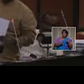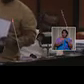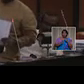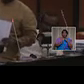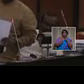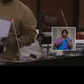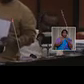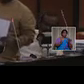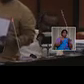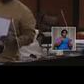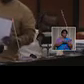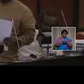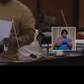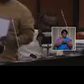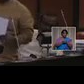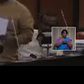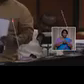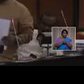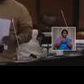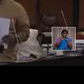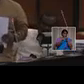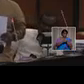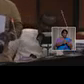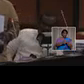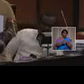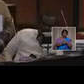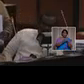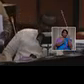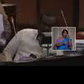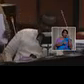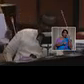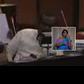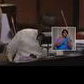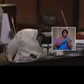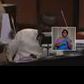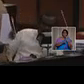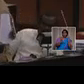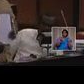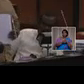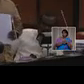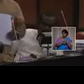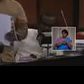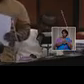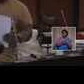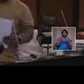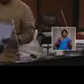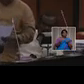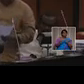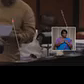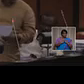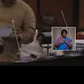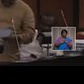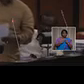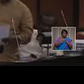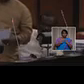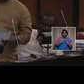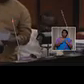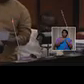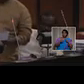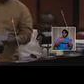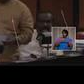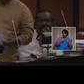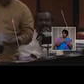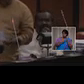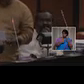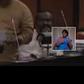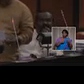இங்கு வைத்திருந்தார். நாங்கள் தமிழீழ விடுதலை இயக்கமாக அவரது வீட்டிற்கு சென்று அரசியல் தீர்வு திட்டம் சம்பந்தமாக நீண்ட